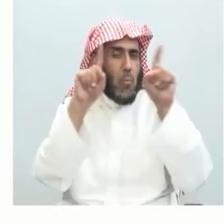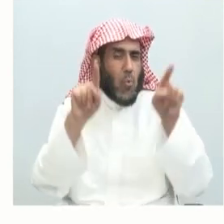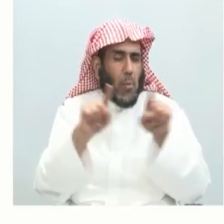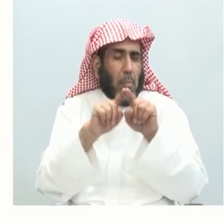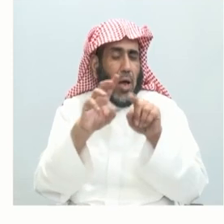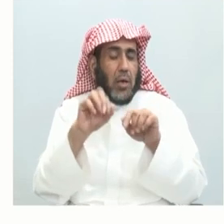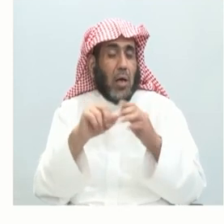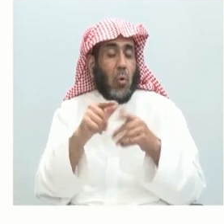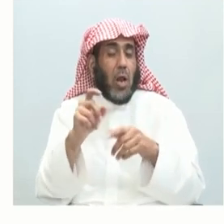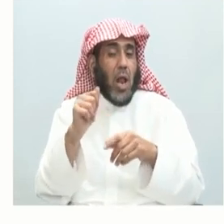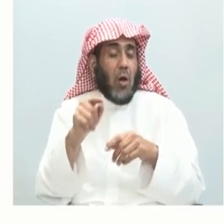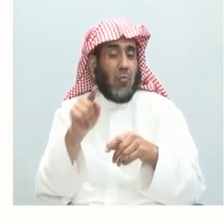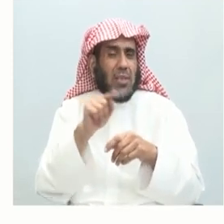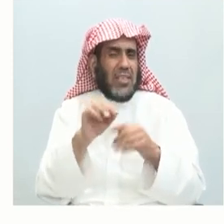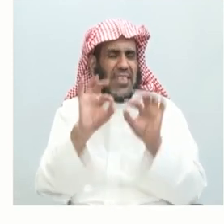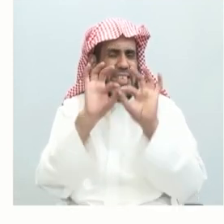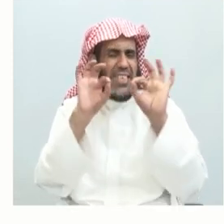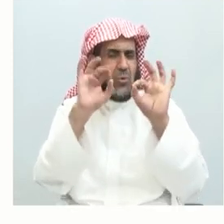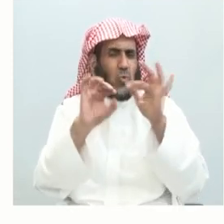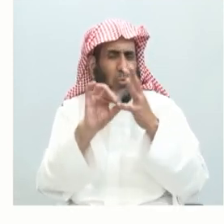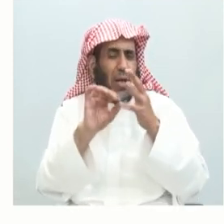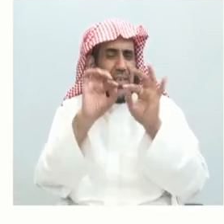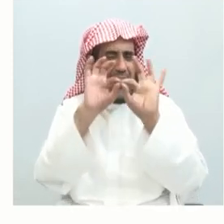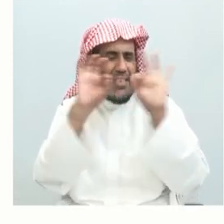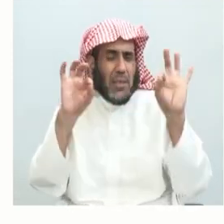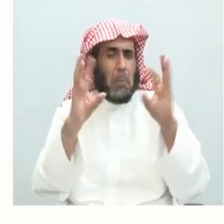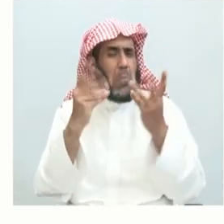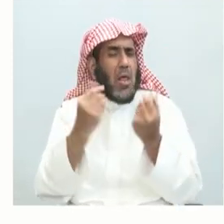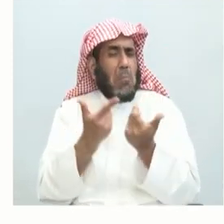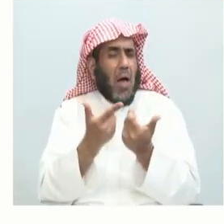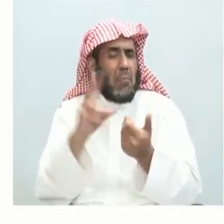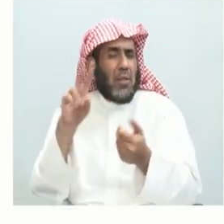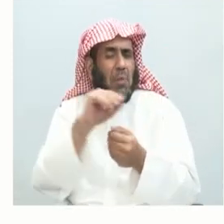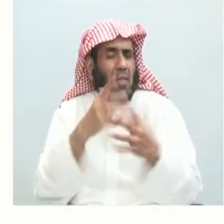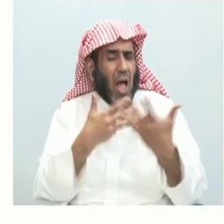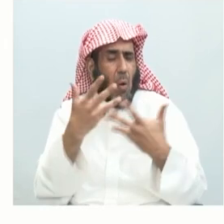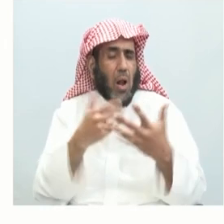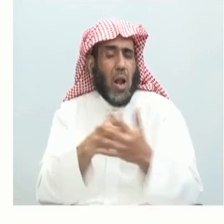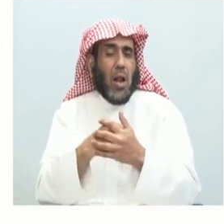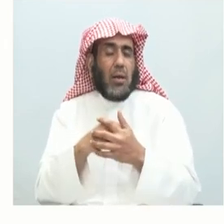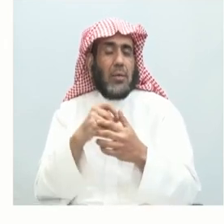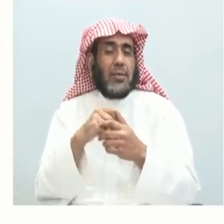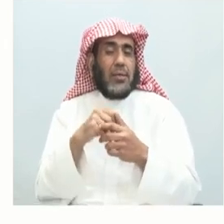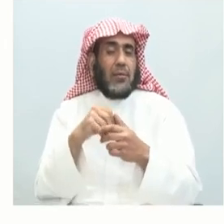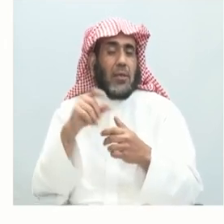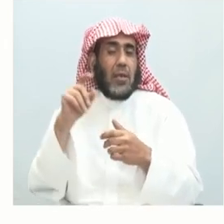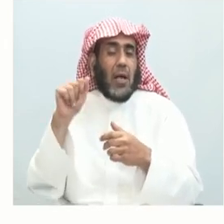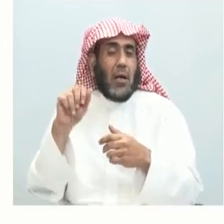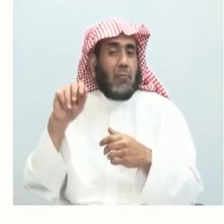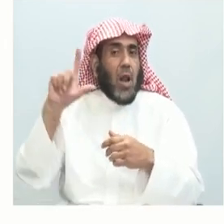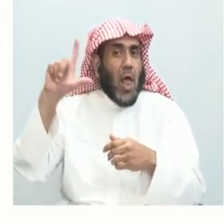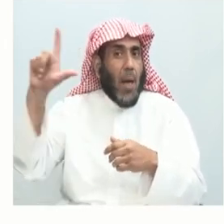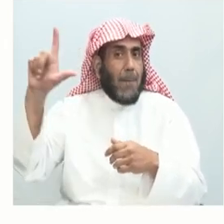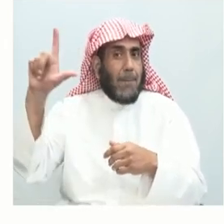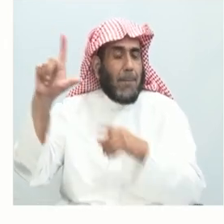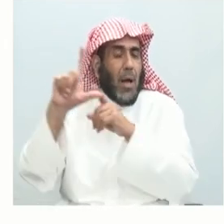الاحرف التي ينزل جزء منها عن السطر مثل اي حروف اخذناها احسنتم حرف اللام